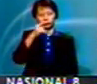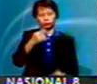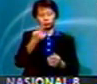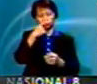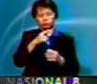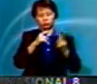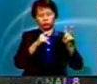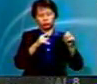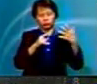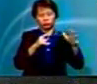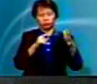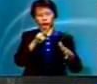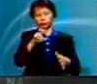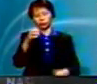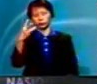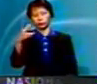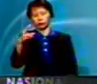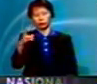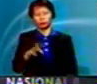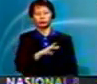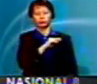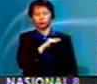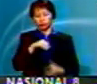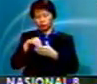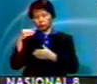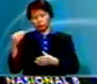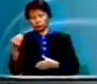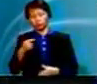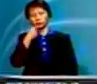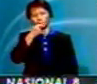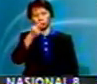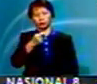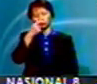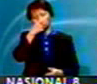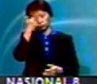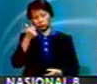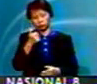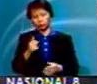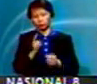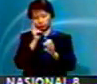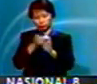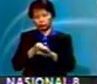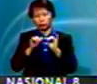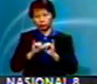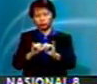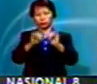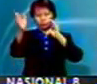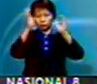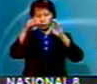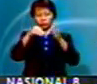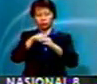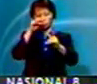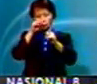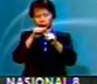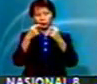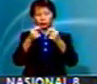sesi 2015-2016. Menteri Luar Datuk Seri Arifah Aman berkata ia berdasarkan penyertaan berterusan Malaysia dalam misi